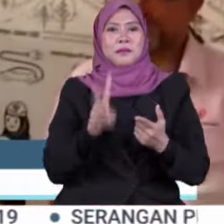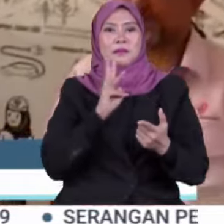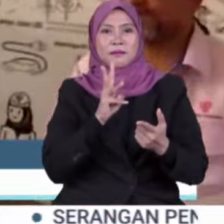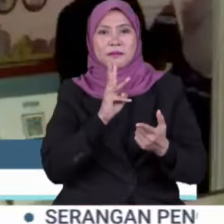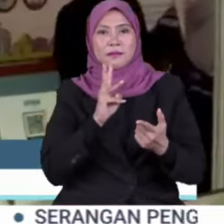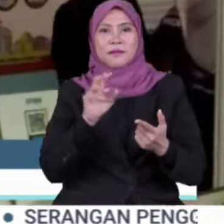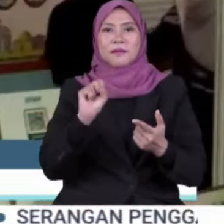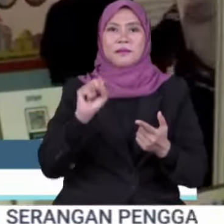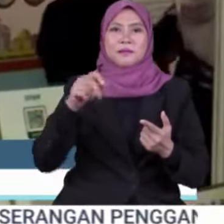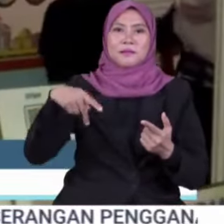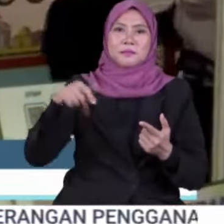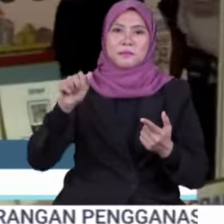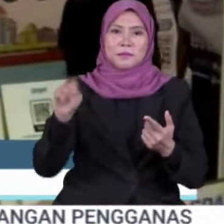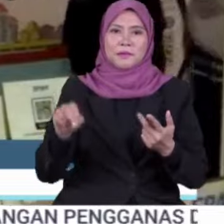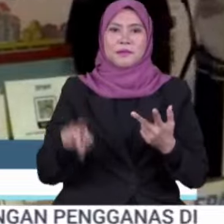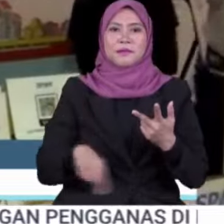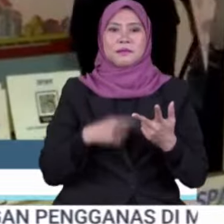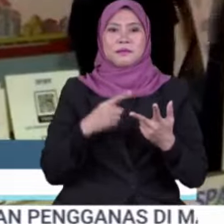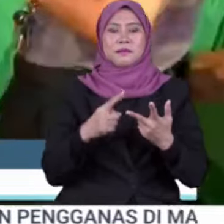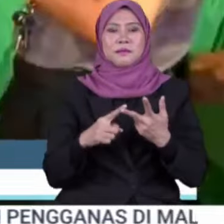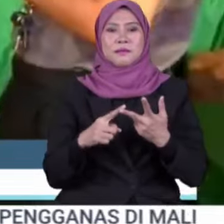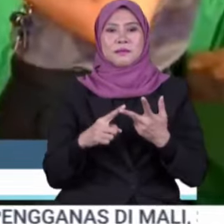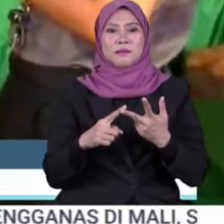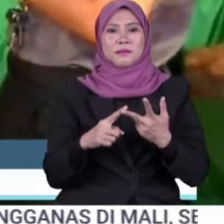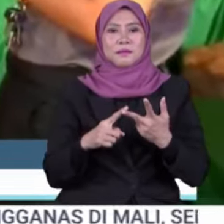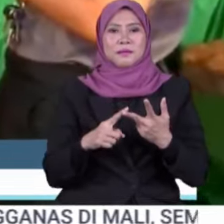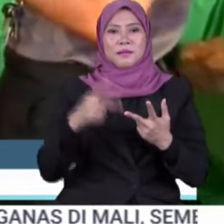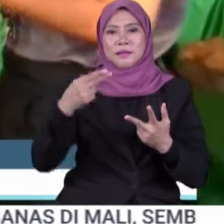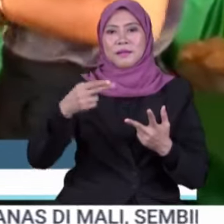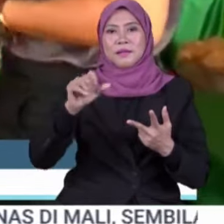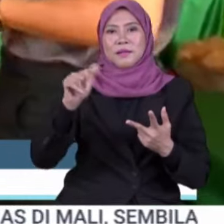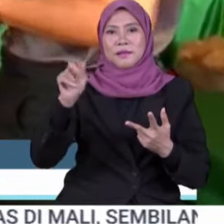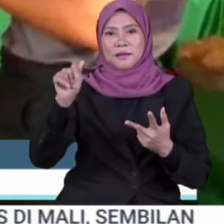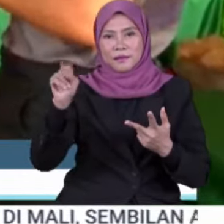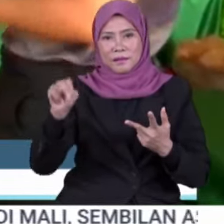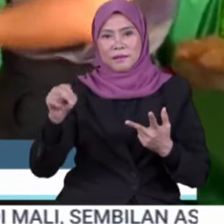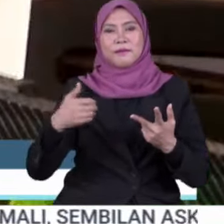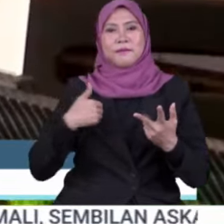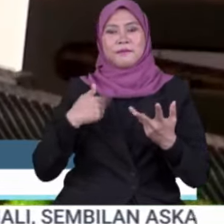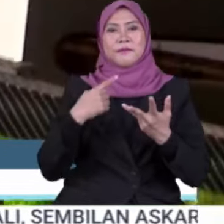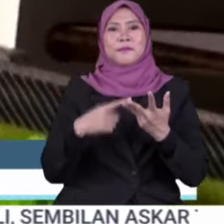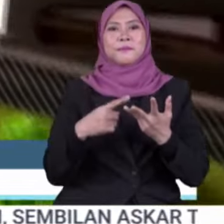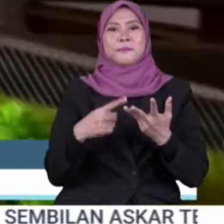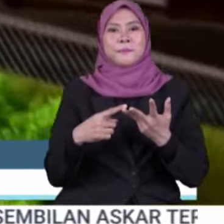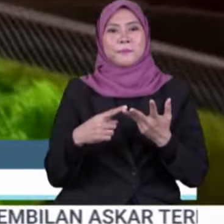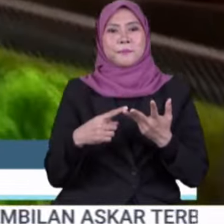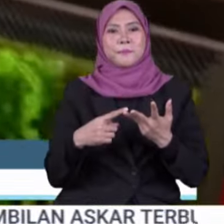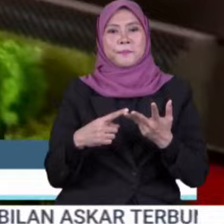kita ada SPAN, kita melibatkan perhilitan, puada dan melibatkan